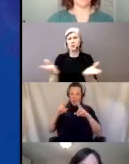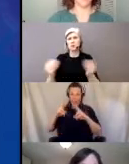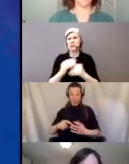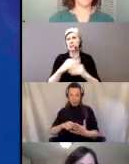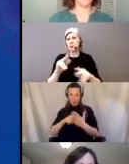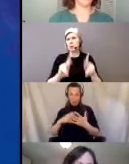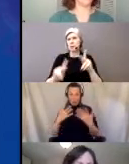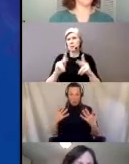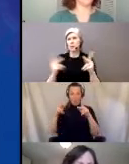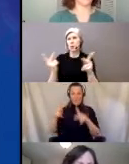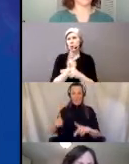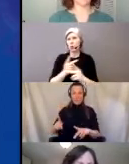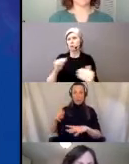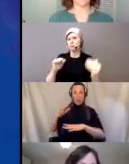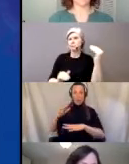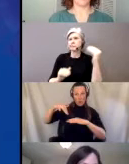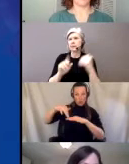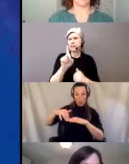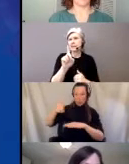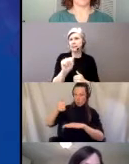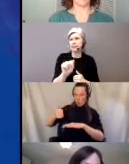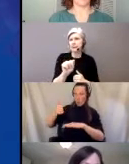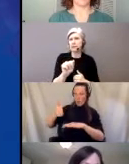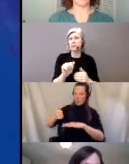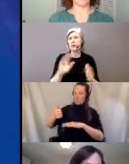personnes autochtones ont été touchées de façon